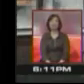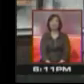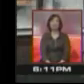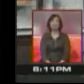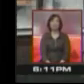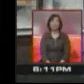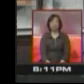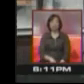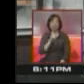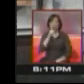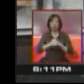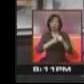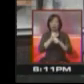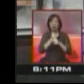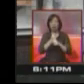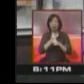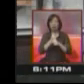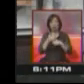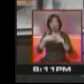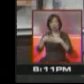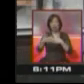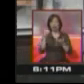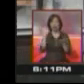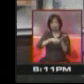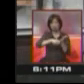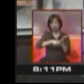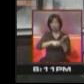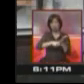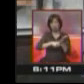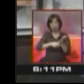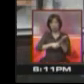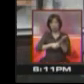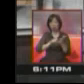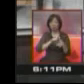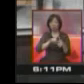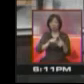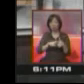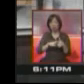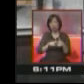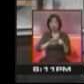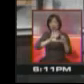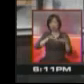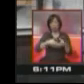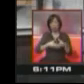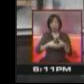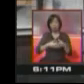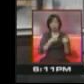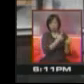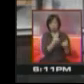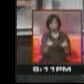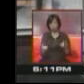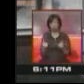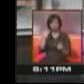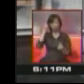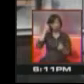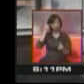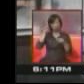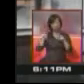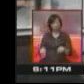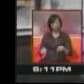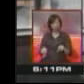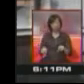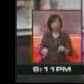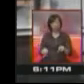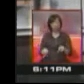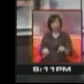Isang taon na lang bago ang eleksyon, kaya uso na naman ang pag-o-over the backcode ng mga politiko sa iba't ibang partido. Ang dating kaalyado ni